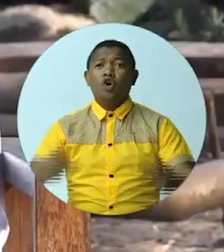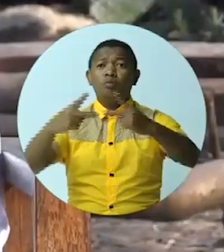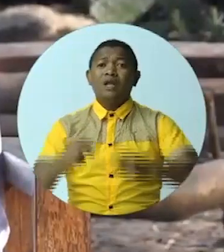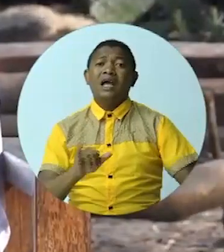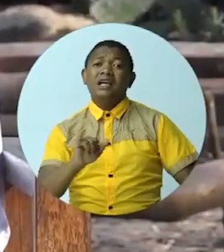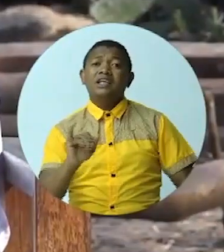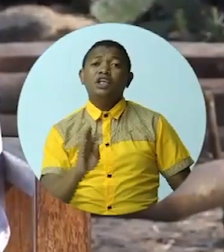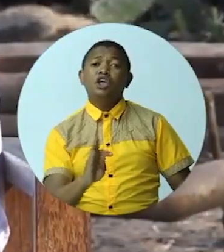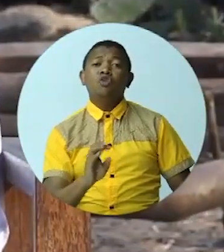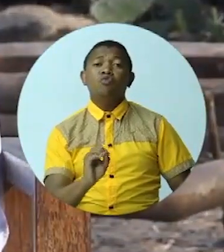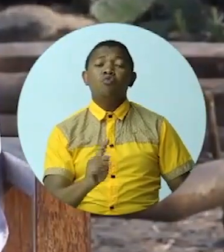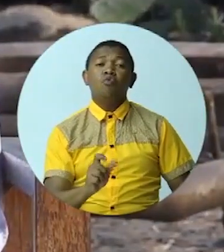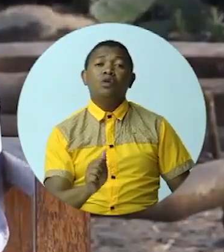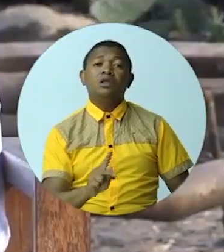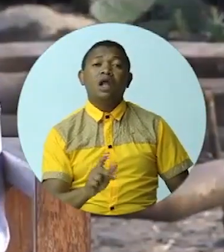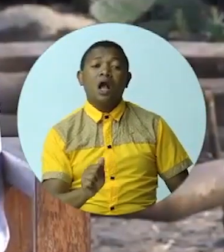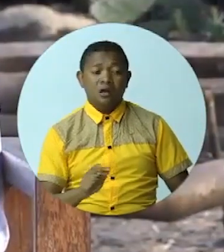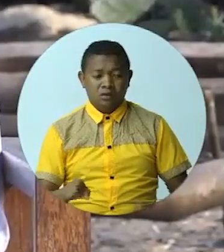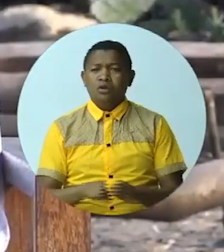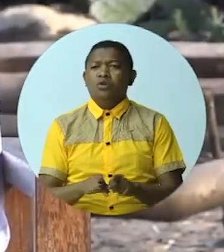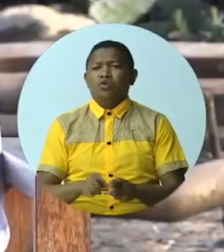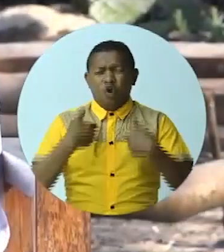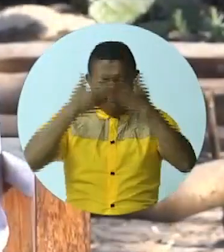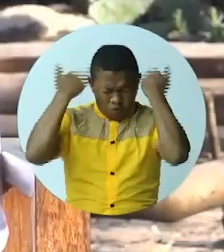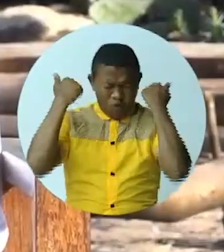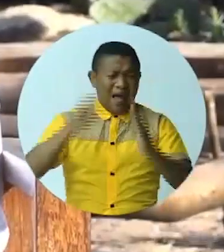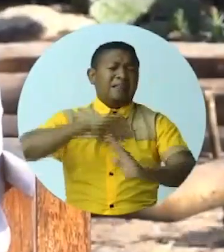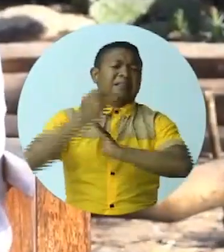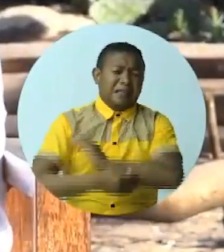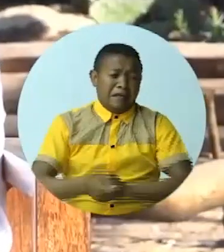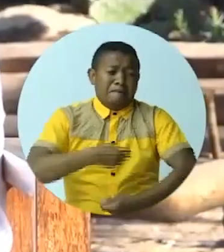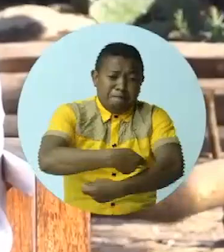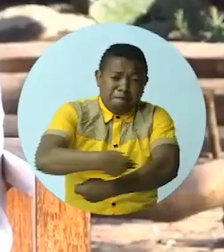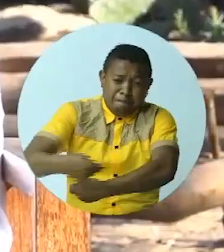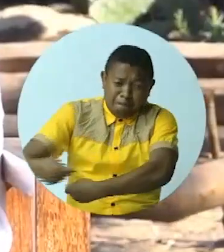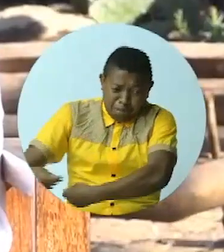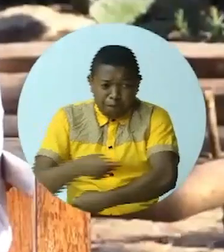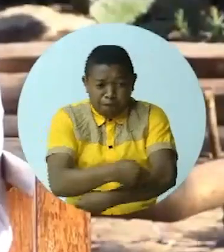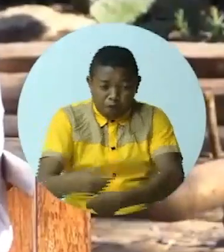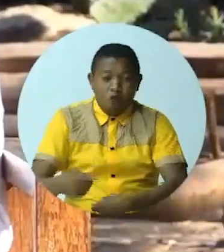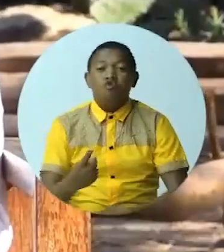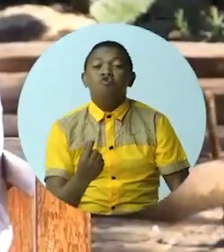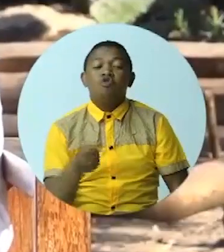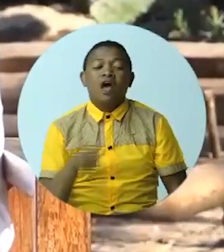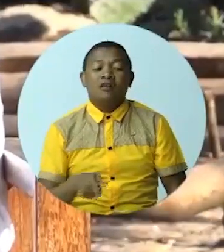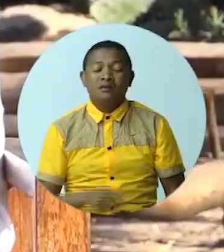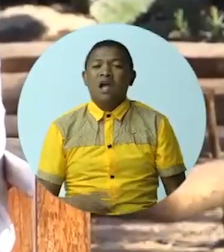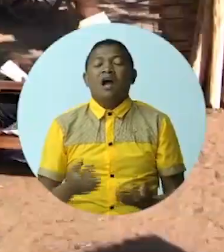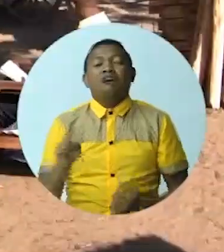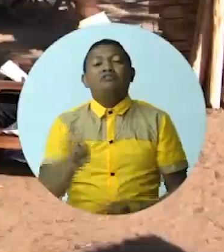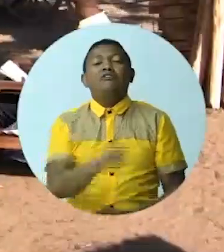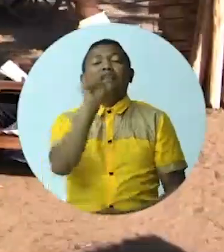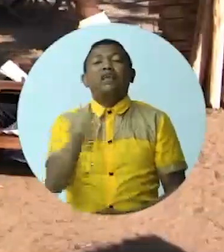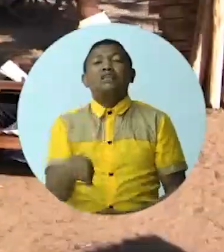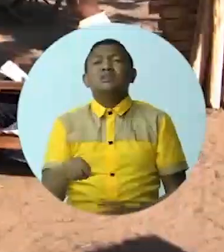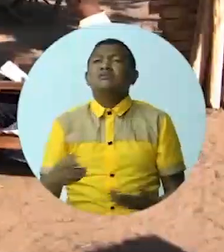dia nyzaraina voly ireo olona rehetrarehetra ireo tany dia ny fantaniana dia ny hoe misy zavatra afaka